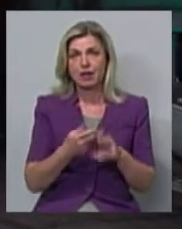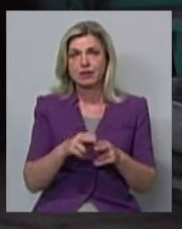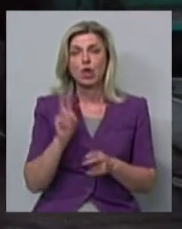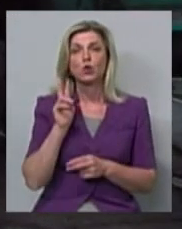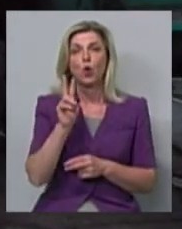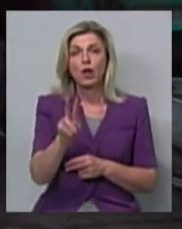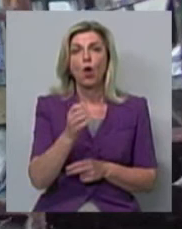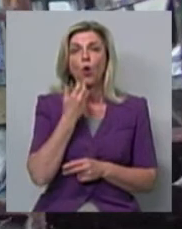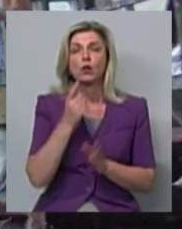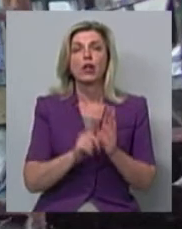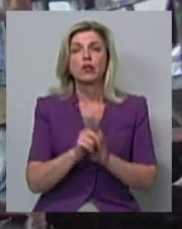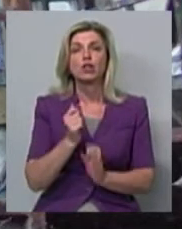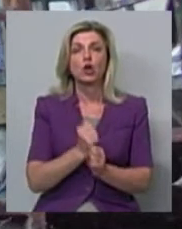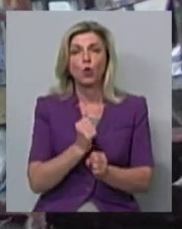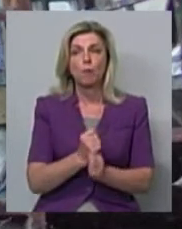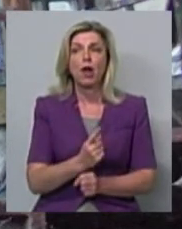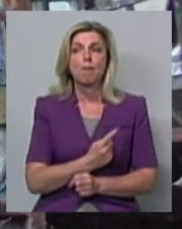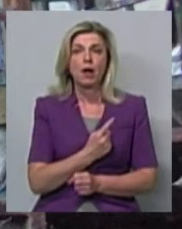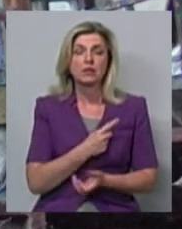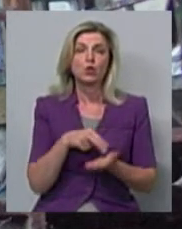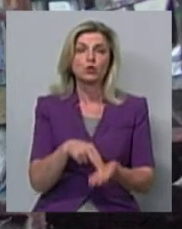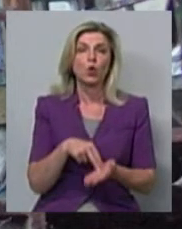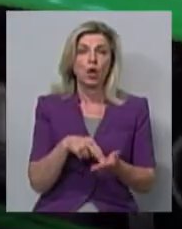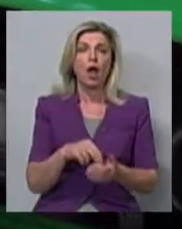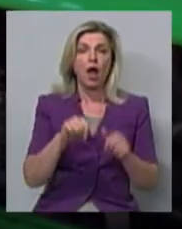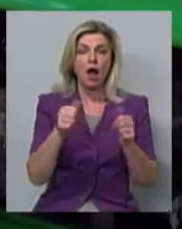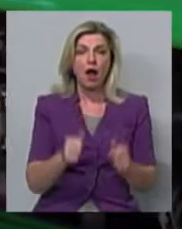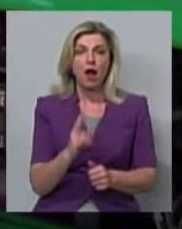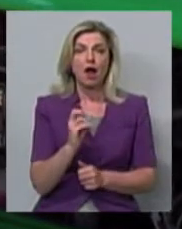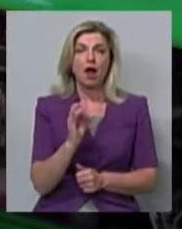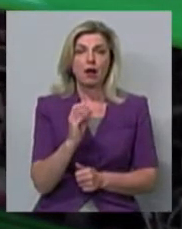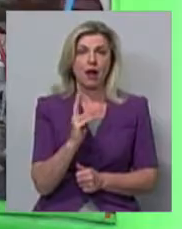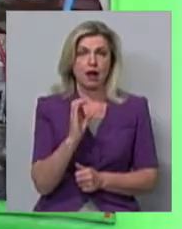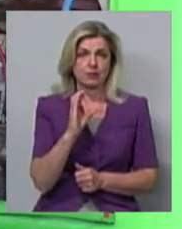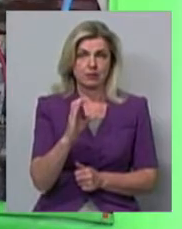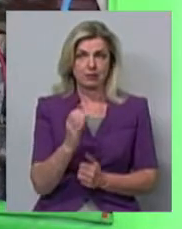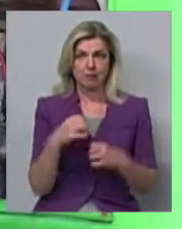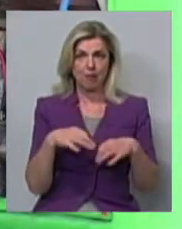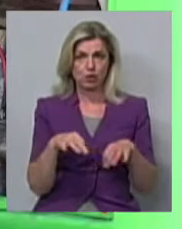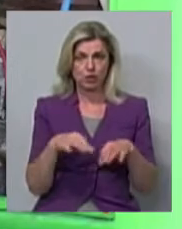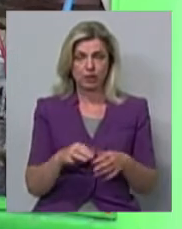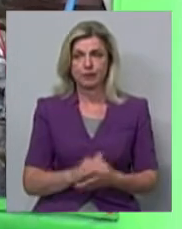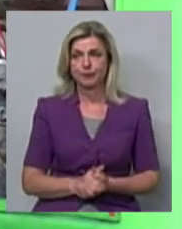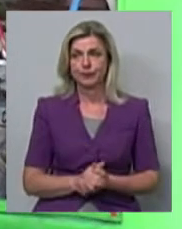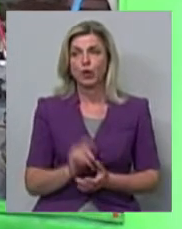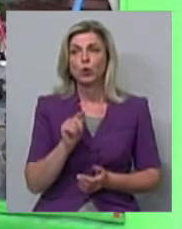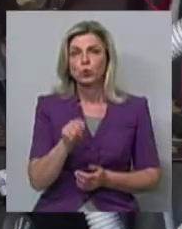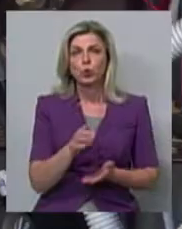коли почались роботи. В майстерні стояв каркас машини. Тут знаходиться управління ходом,